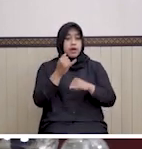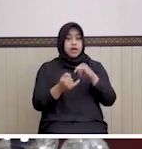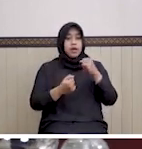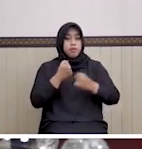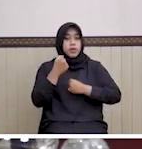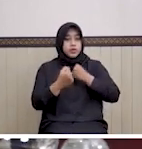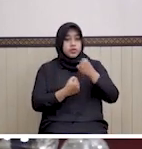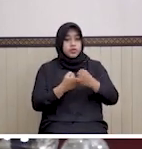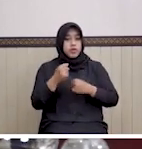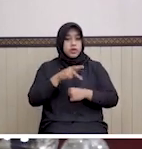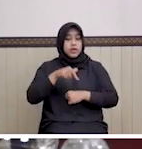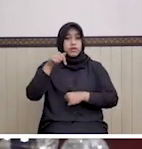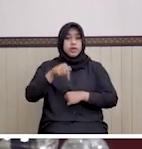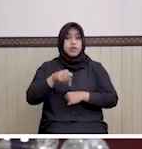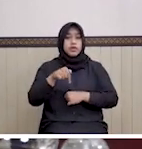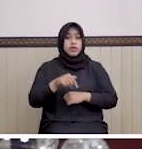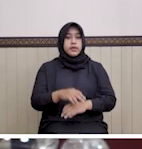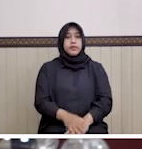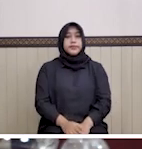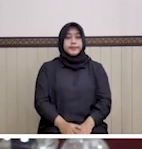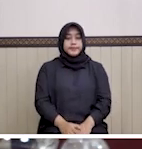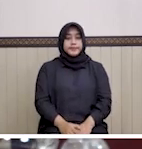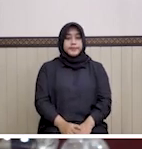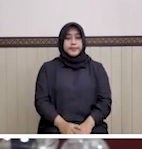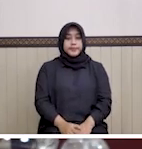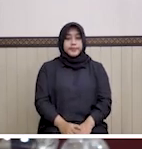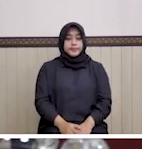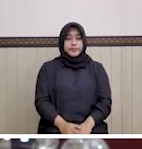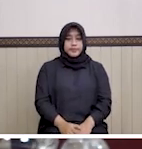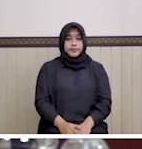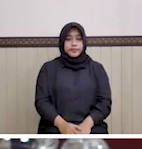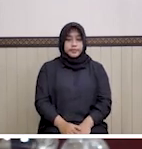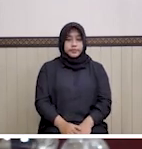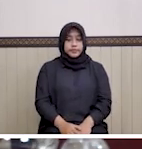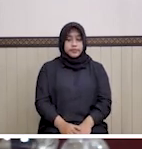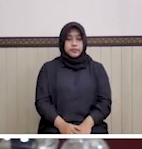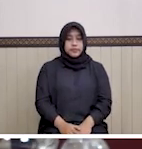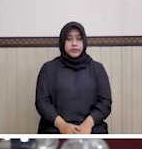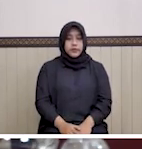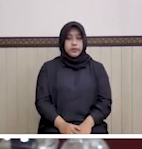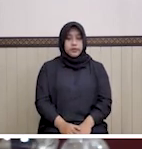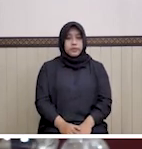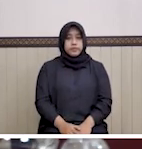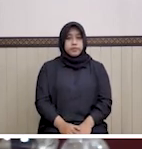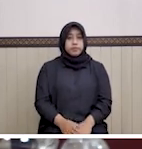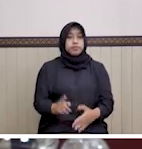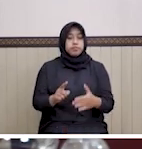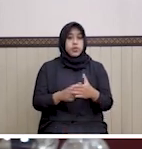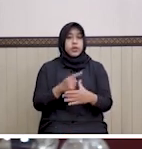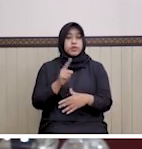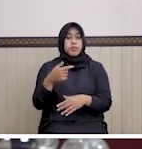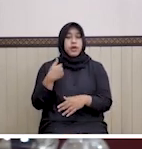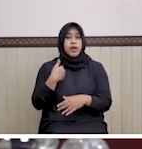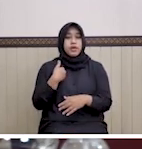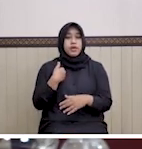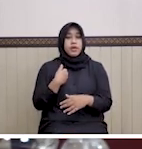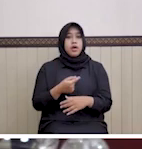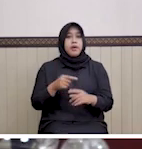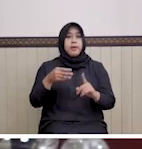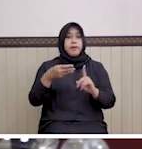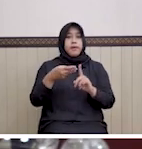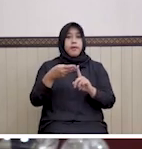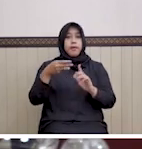perjuangan-perjuangan kita itu mulai sampai ya ada ada benang merahnya